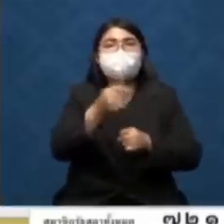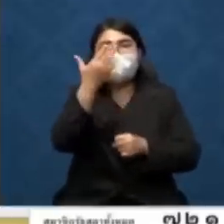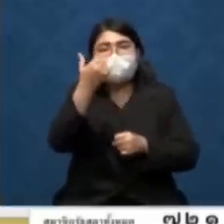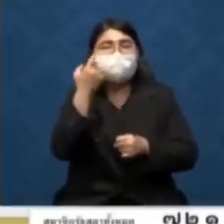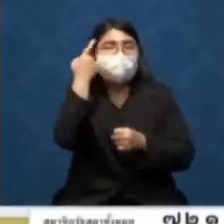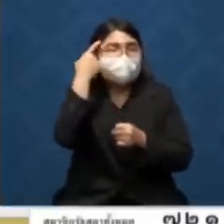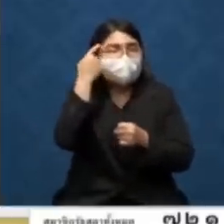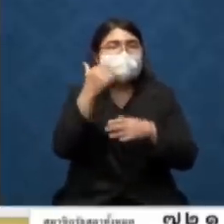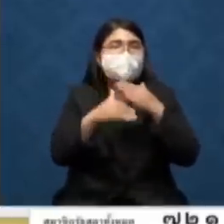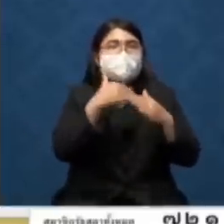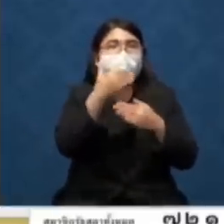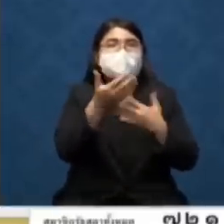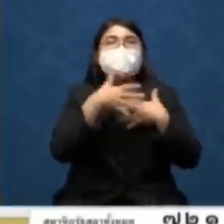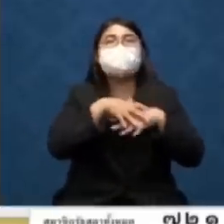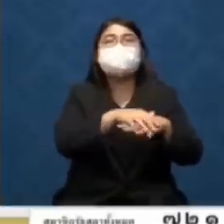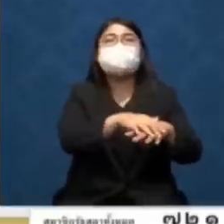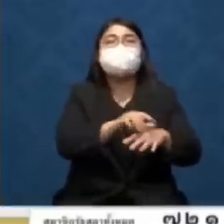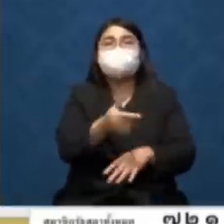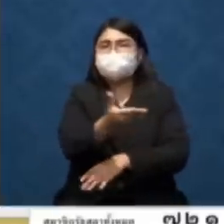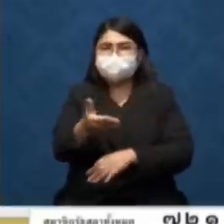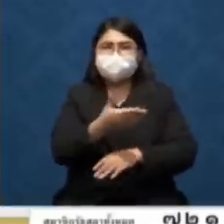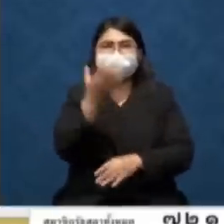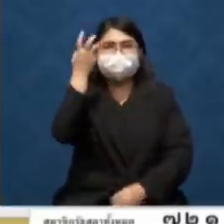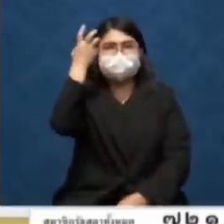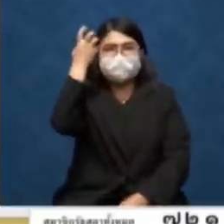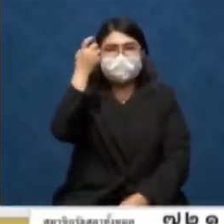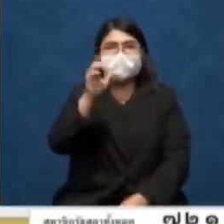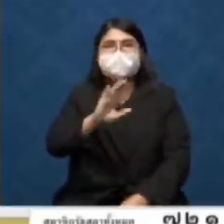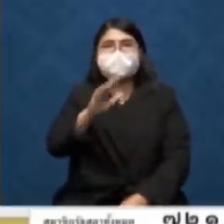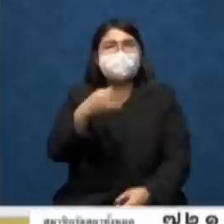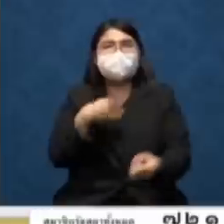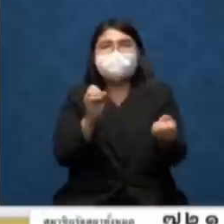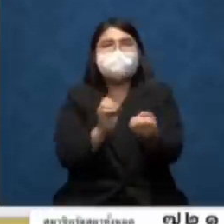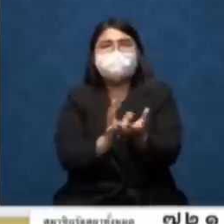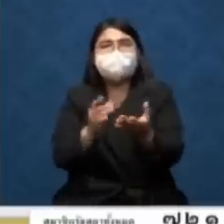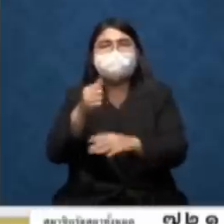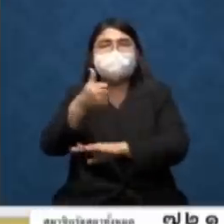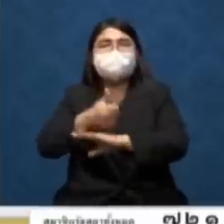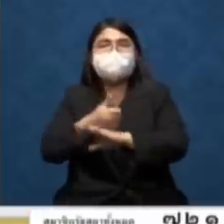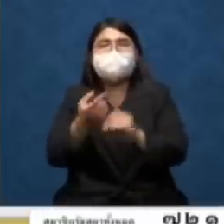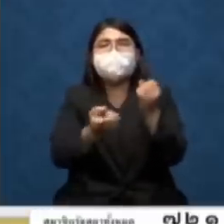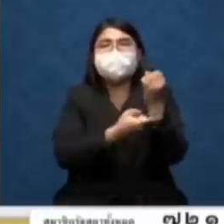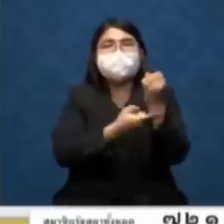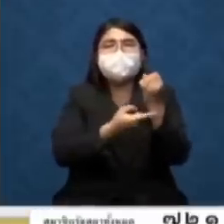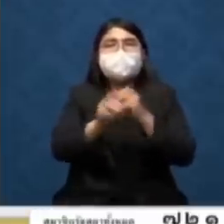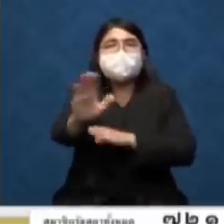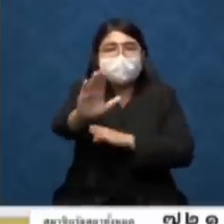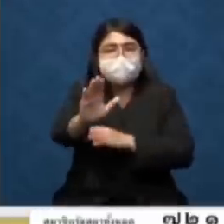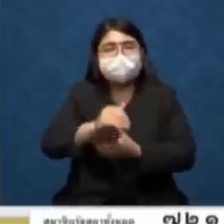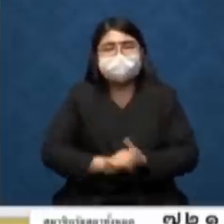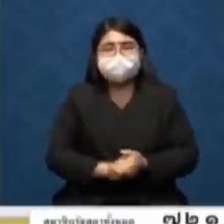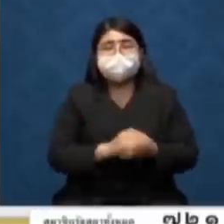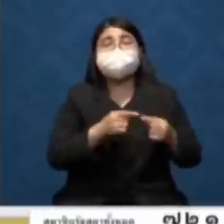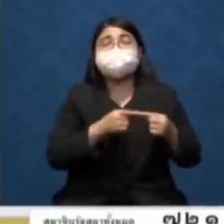examplesกไดช simpleเพ